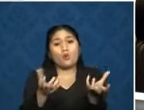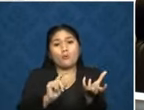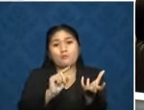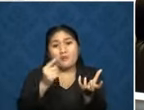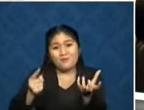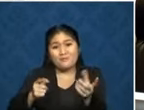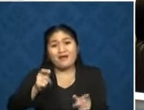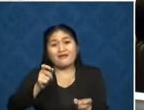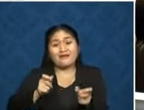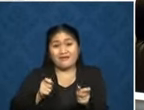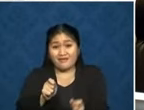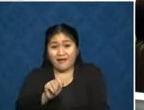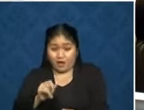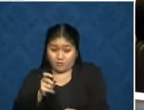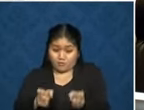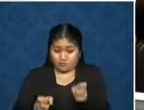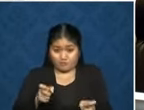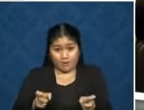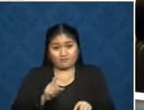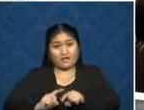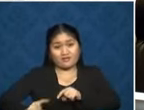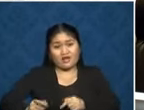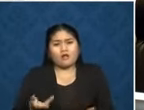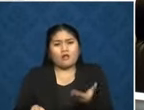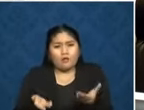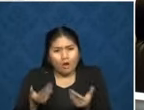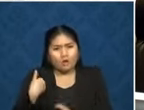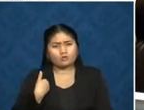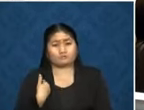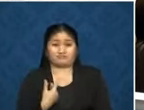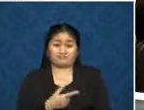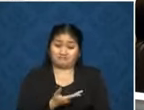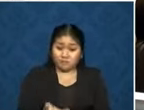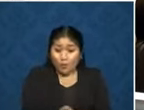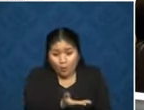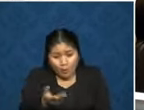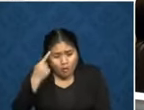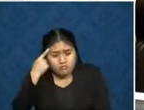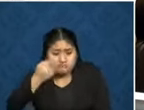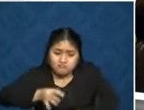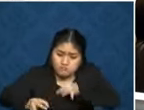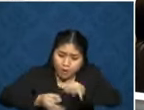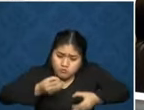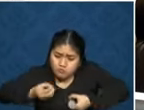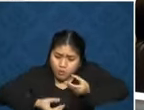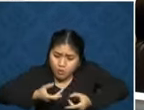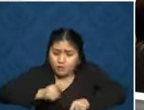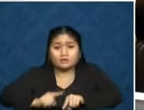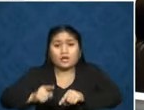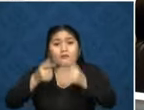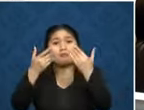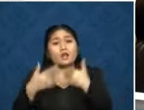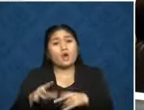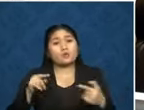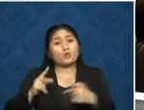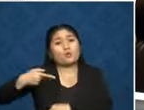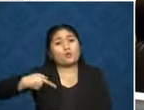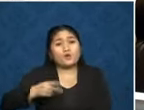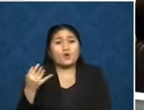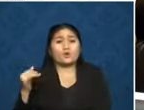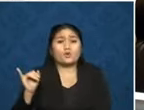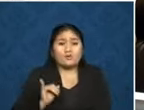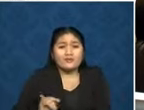กาอัตโนมัติค่ะเพื่อนสมาชิกสภาผู้แทนราษฎรของดิฉันได้อภิปรายไปมากแล้วในประเด็นของประโยชน์และโท